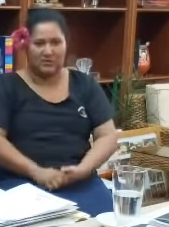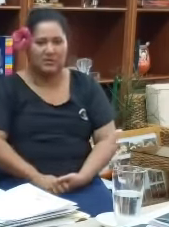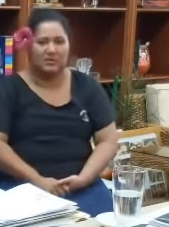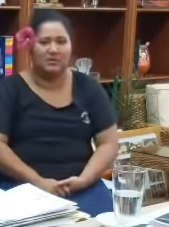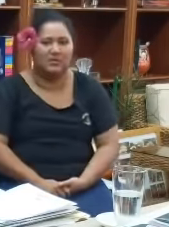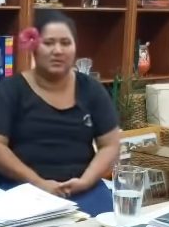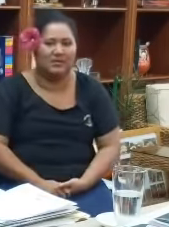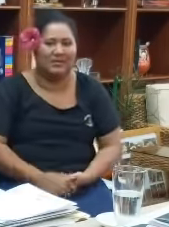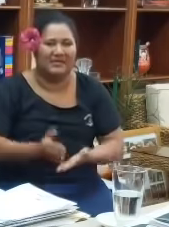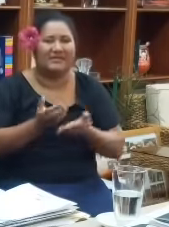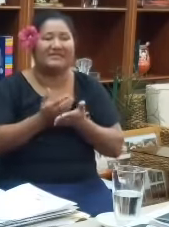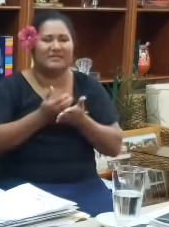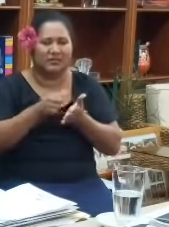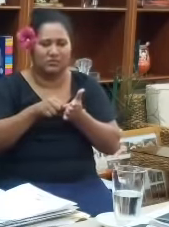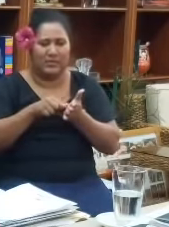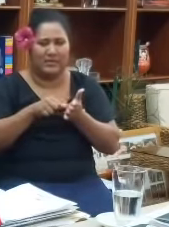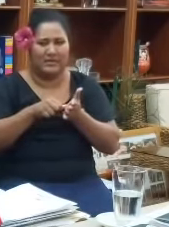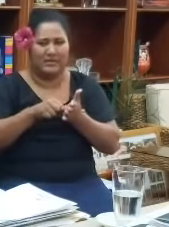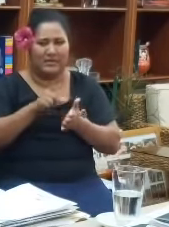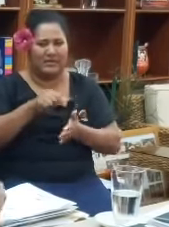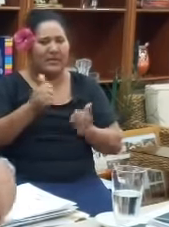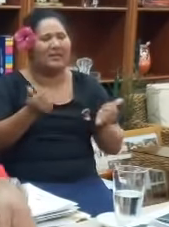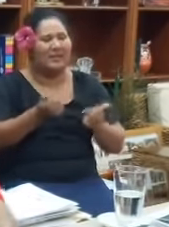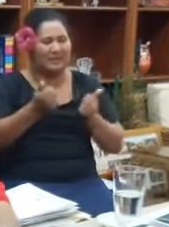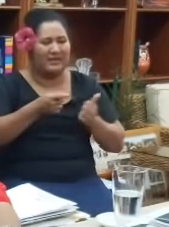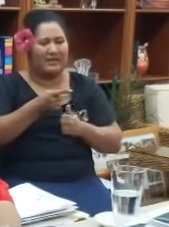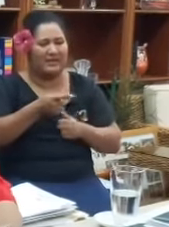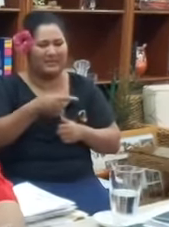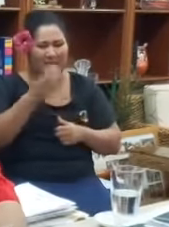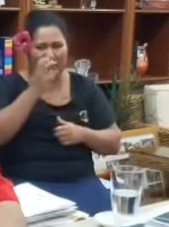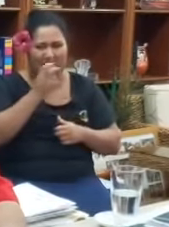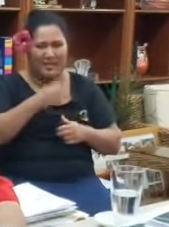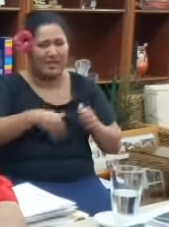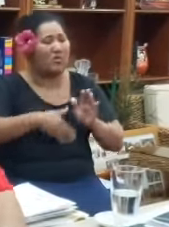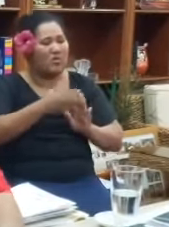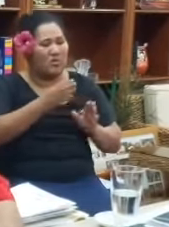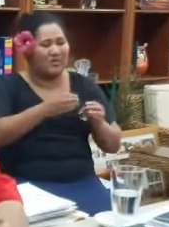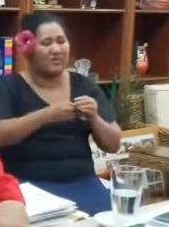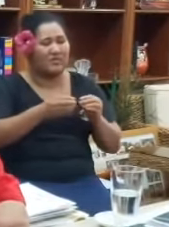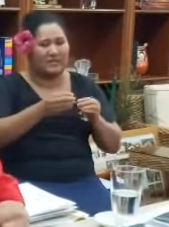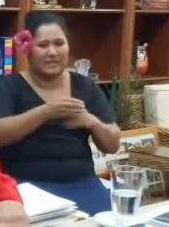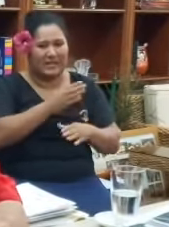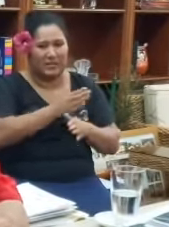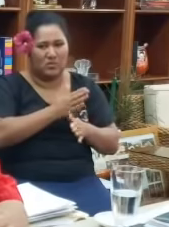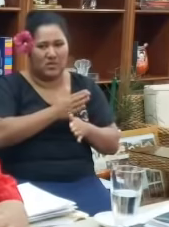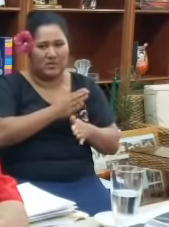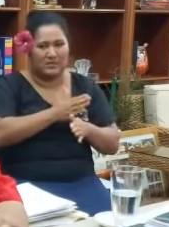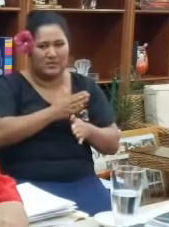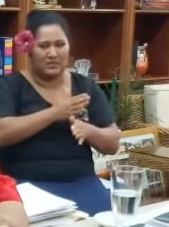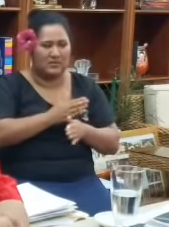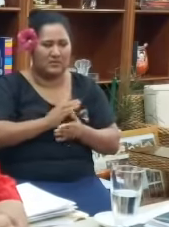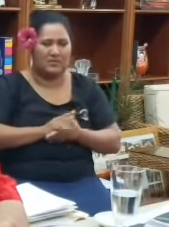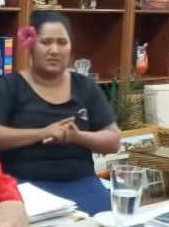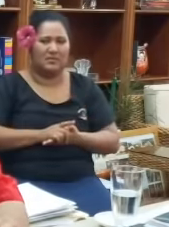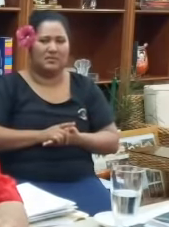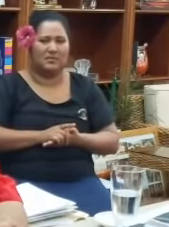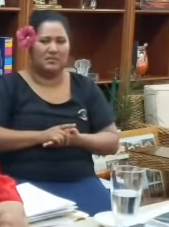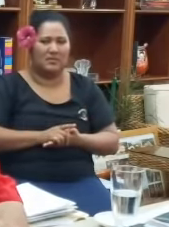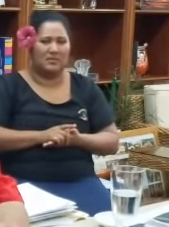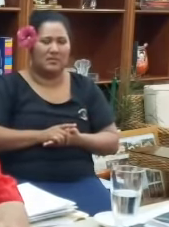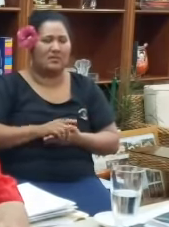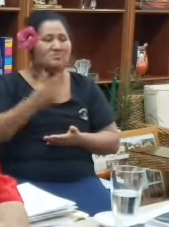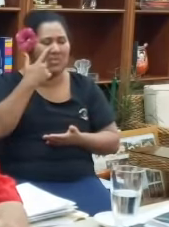se fer ku per nga ka ya wala va nga maka nga ai o lo fe la ku ofisa a e ne la